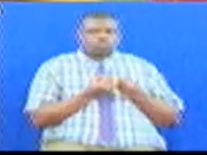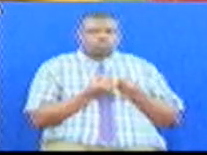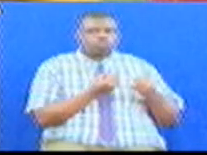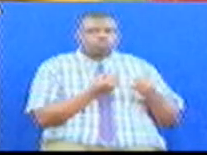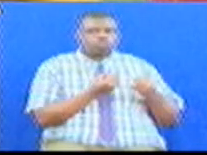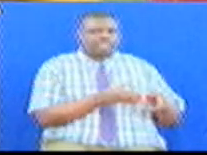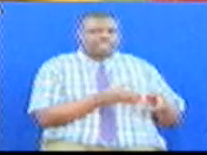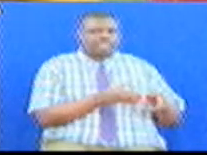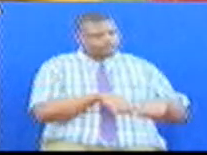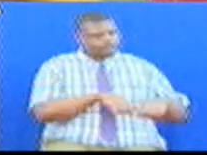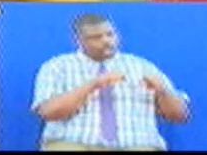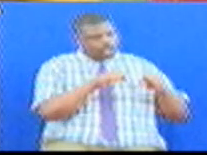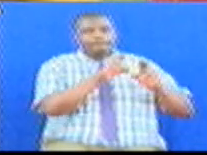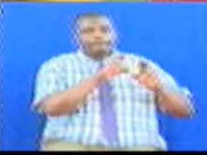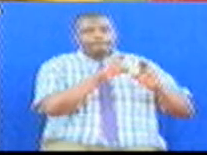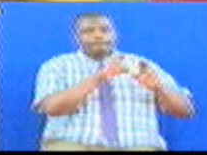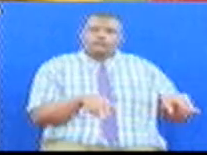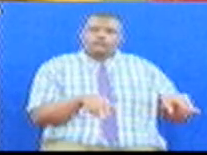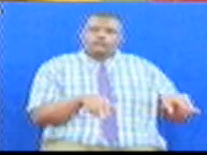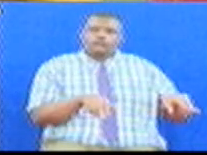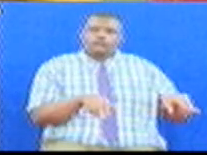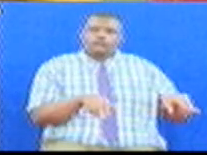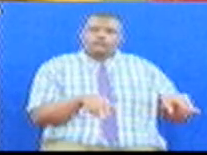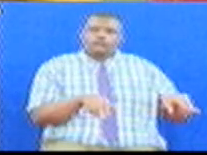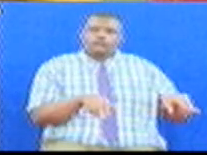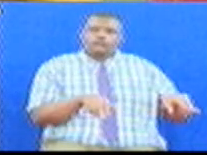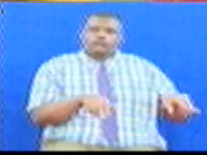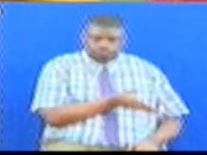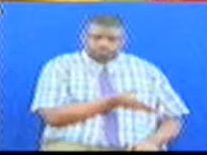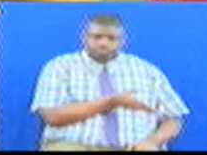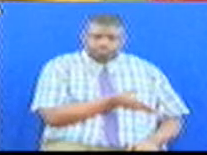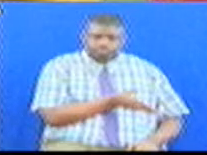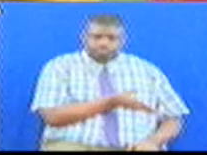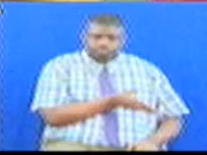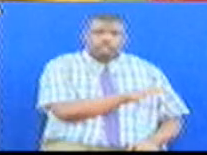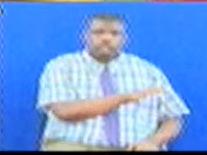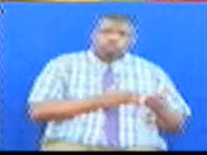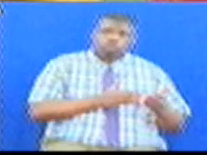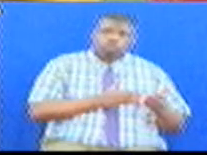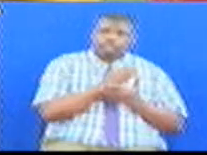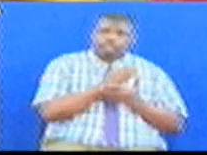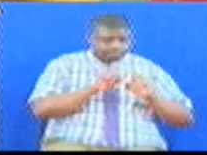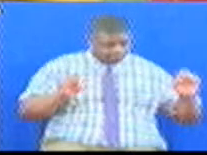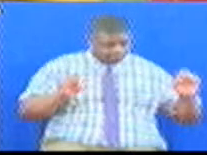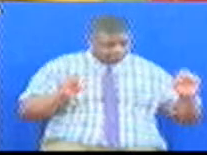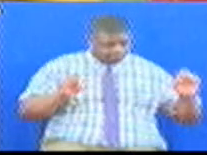yabaki kwenye mahakama kupitia kifungu cha 111,